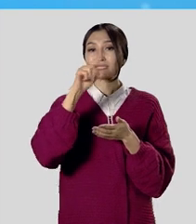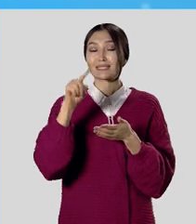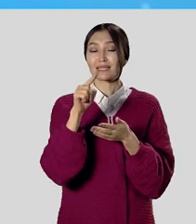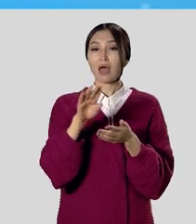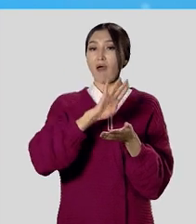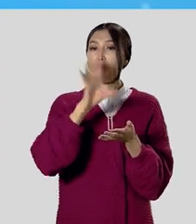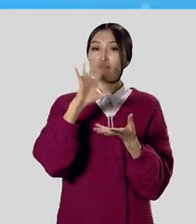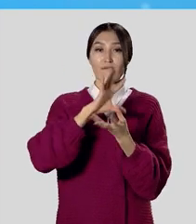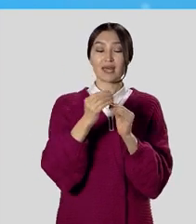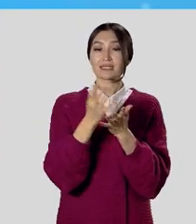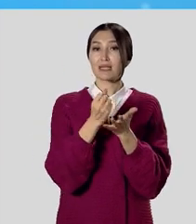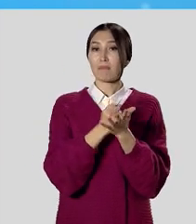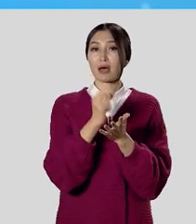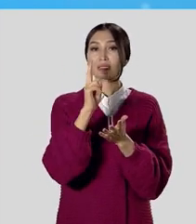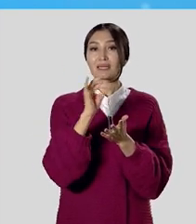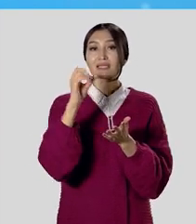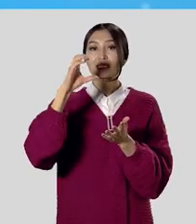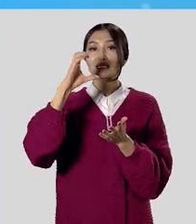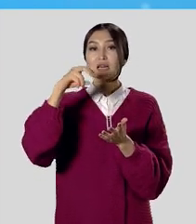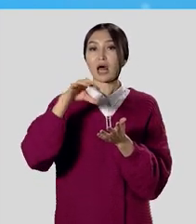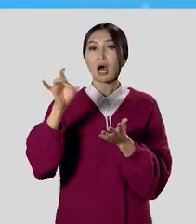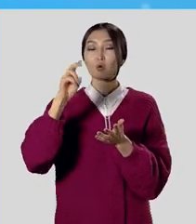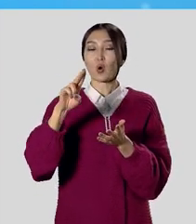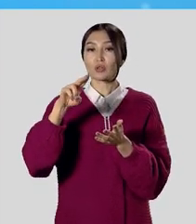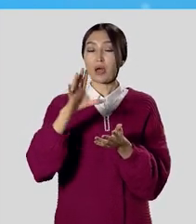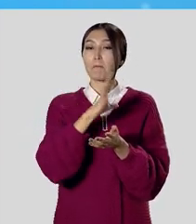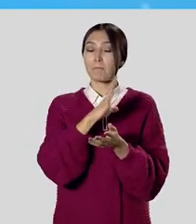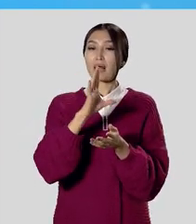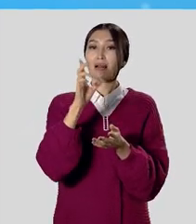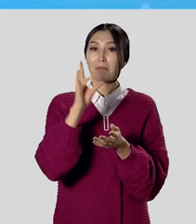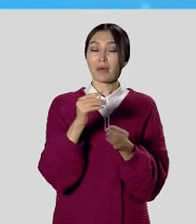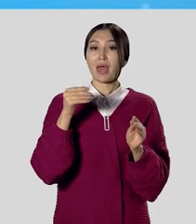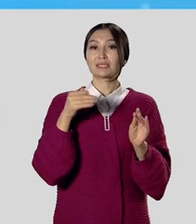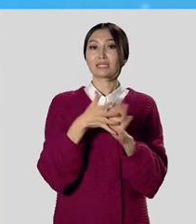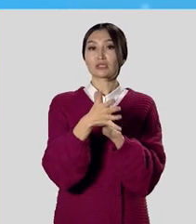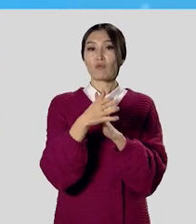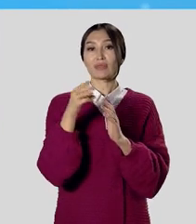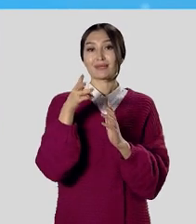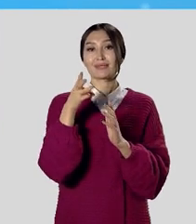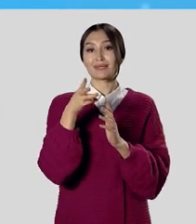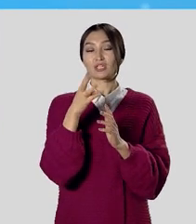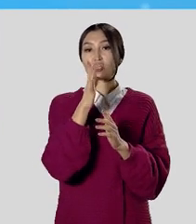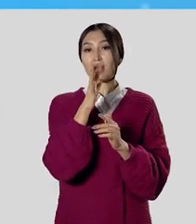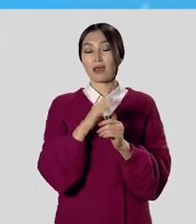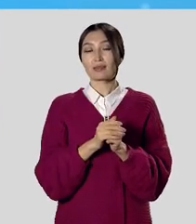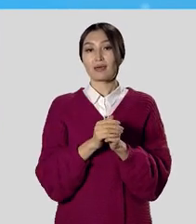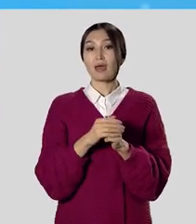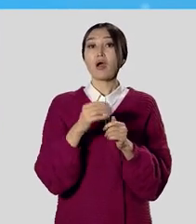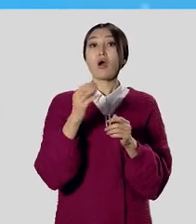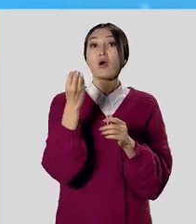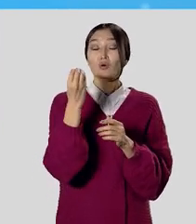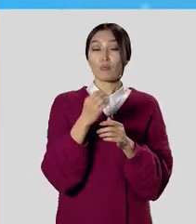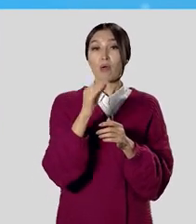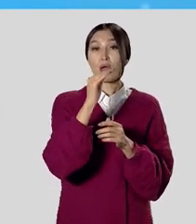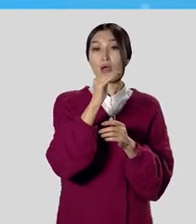весь запас кислорода был бы израсходован за 3000 лет. Кроме